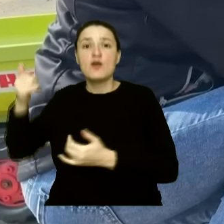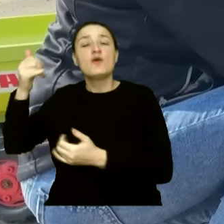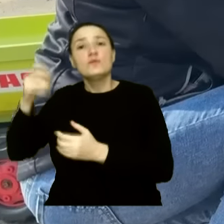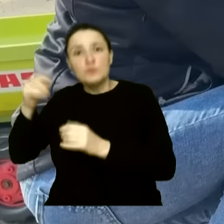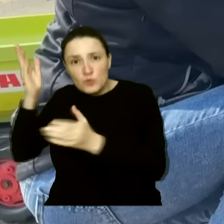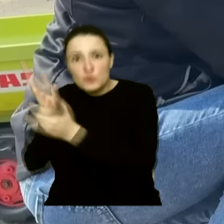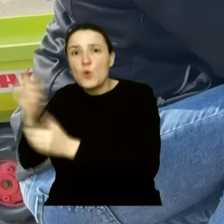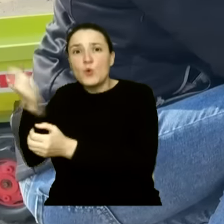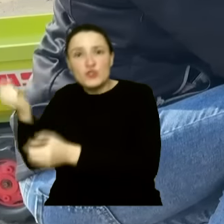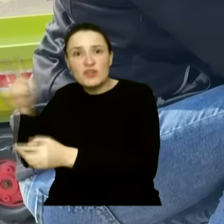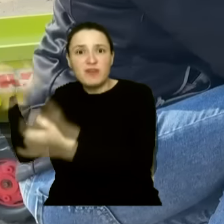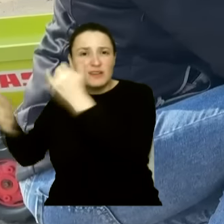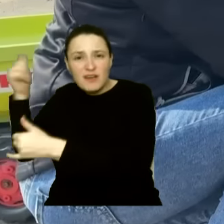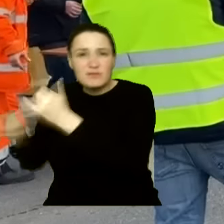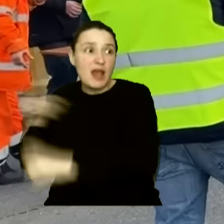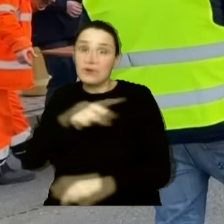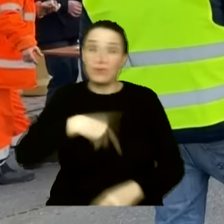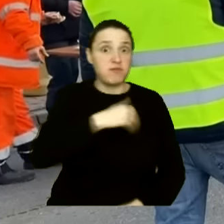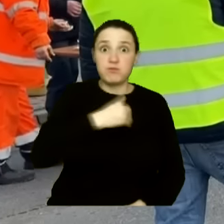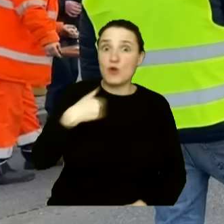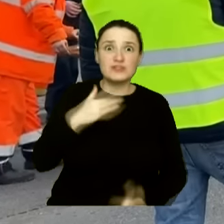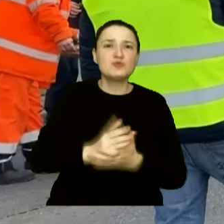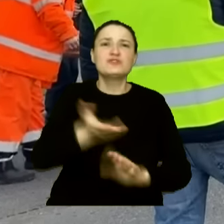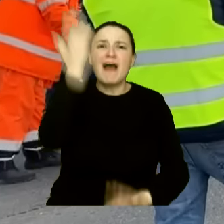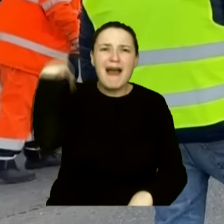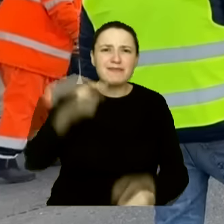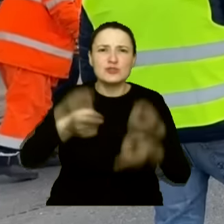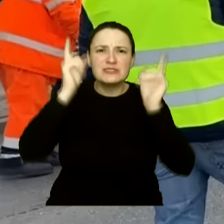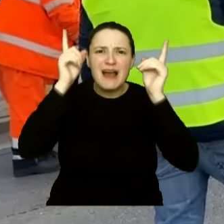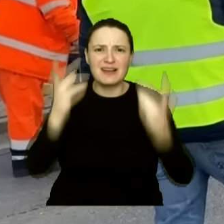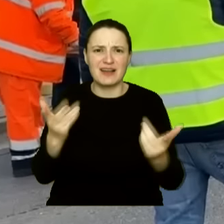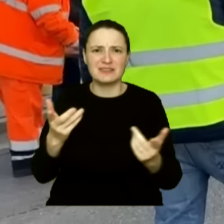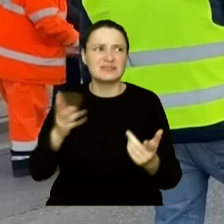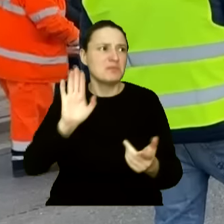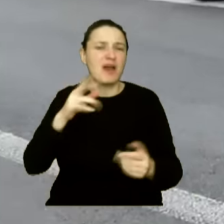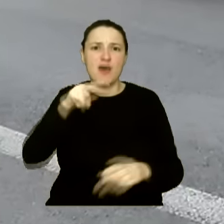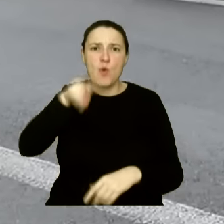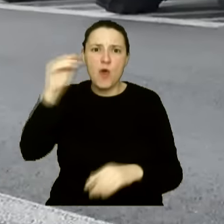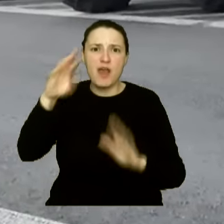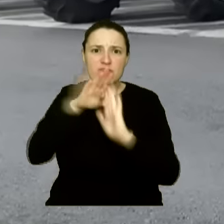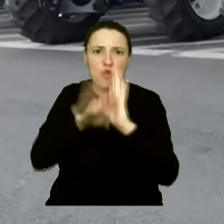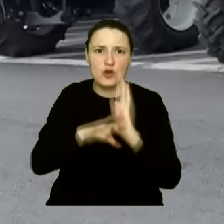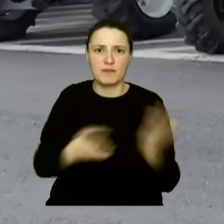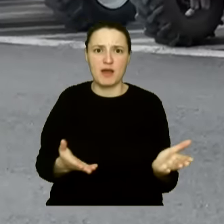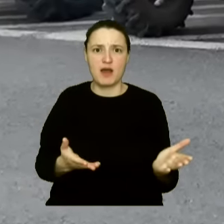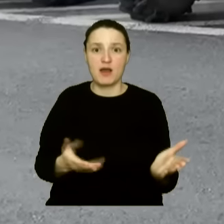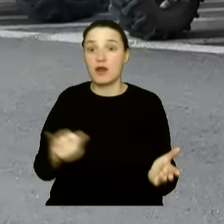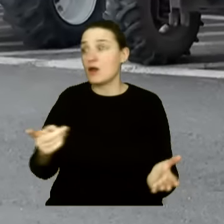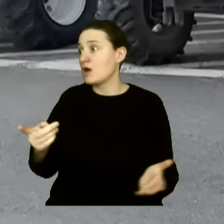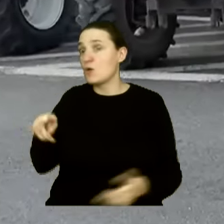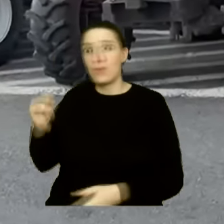wycofane. U nas w Polsce te środki ochrony roślin są już bardzo dawno wycofane. Mamy pewne normy europejskie, a Unia Europejska nie reaguje